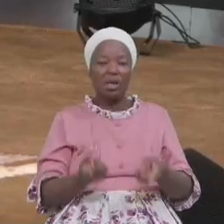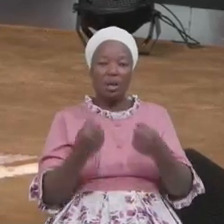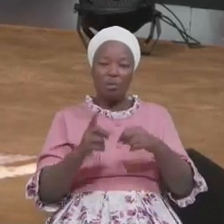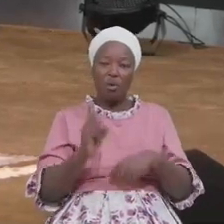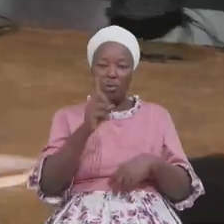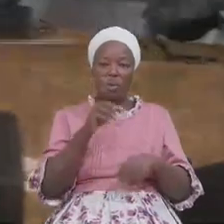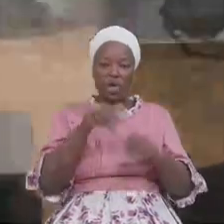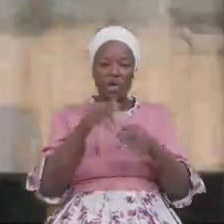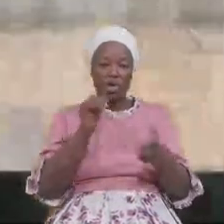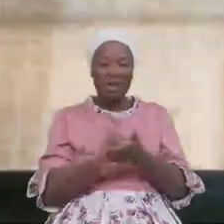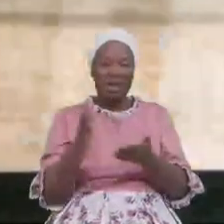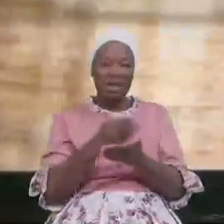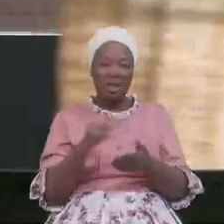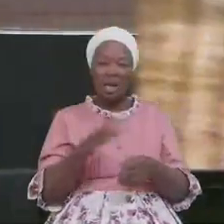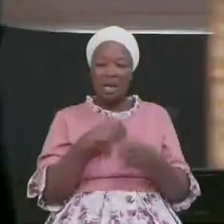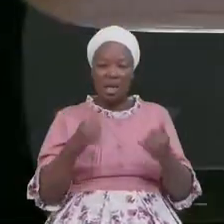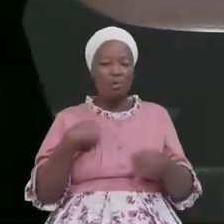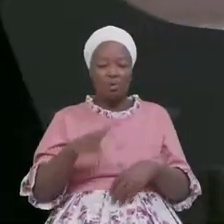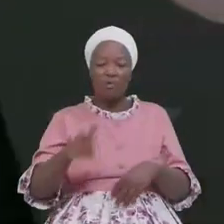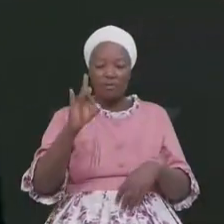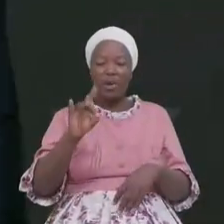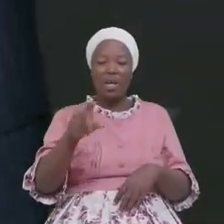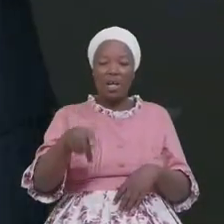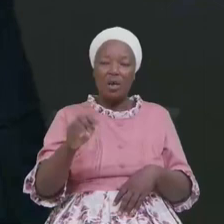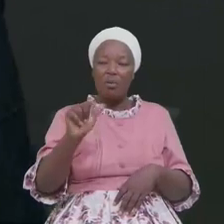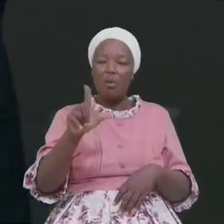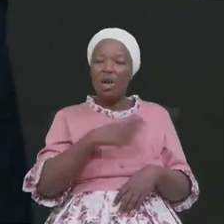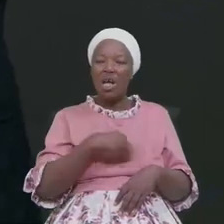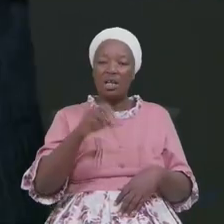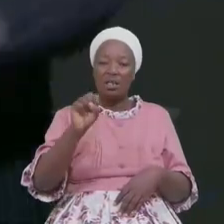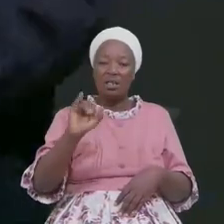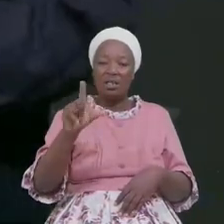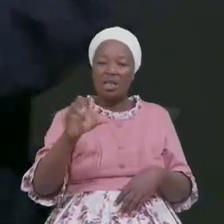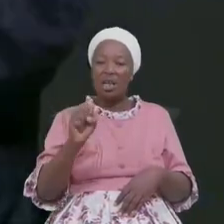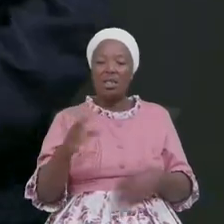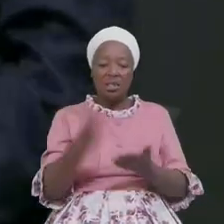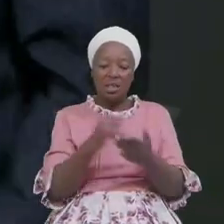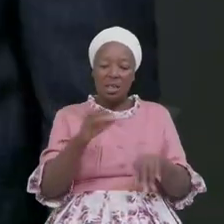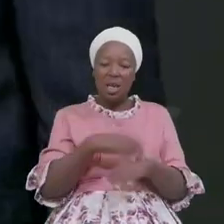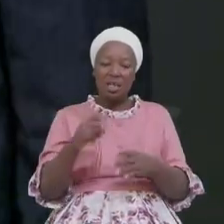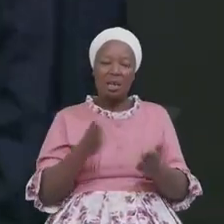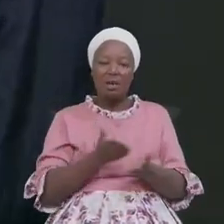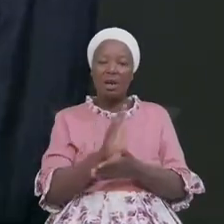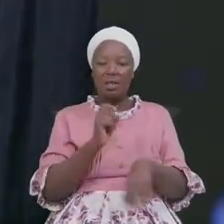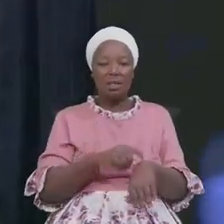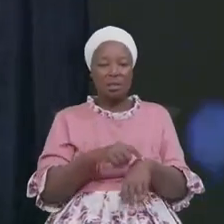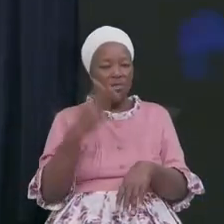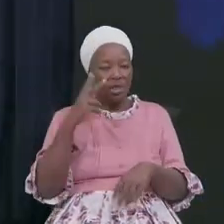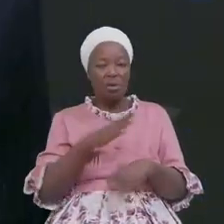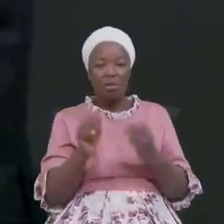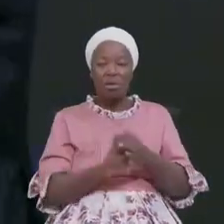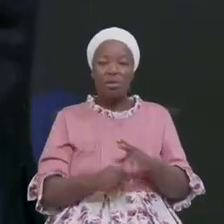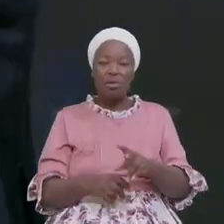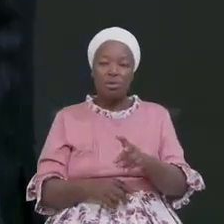voyons Paul et Silas chanter au bon moment. Regardez, tous